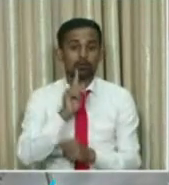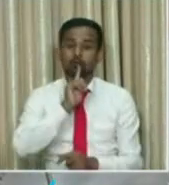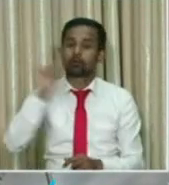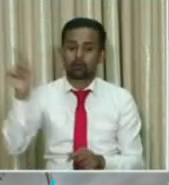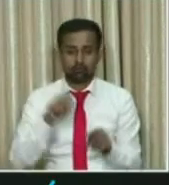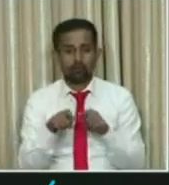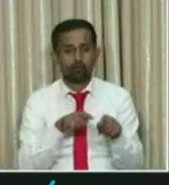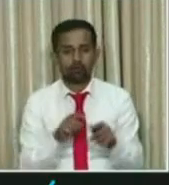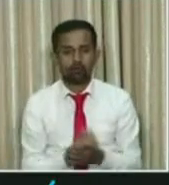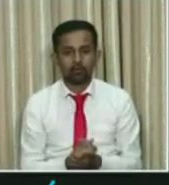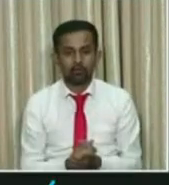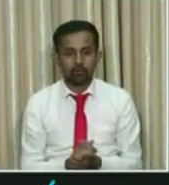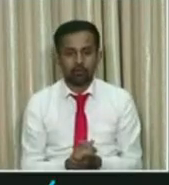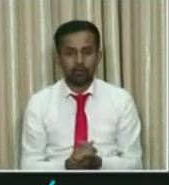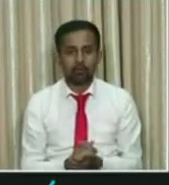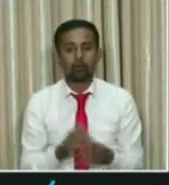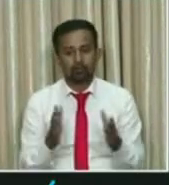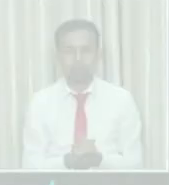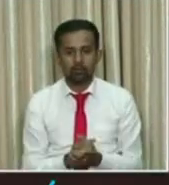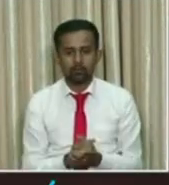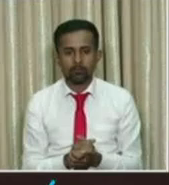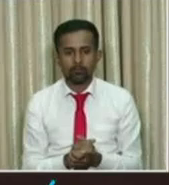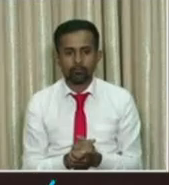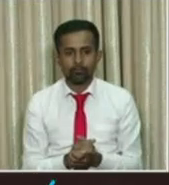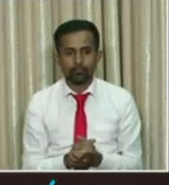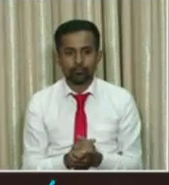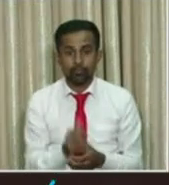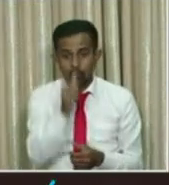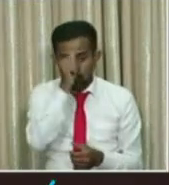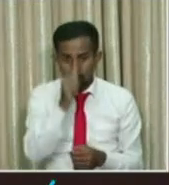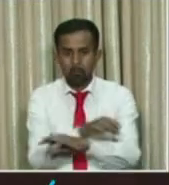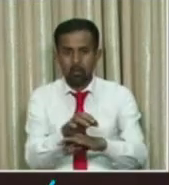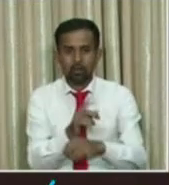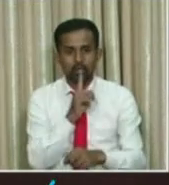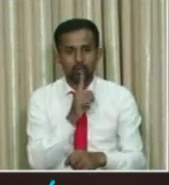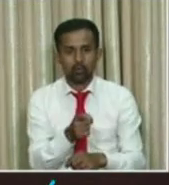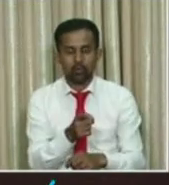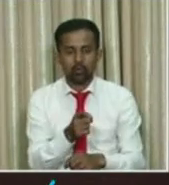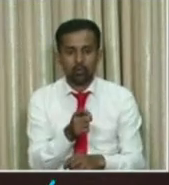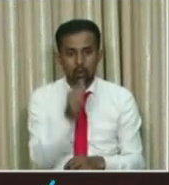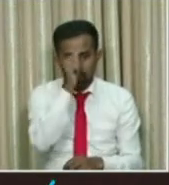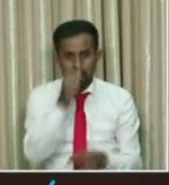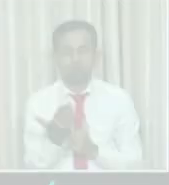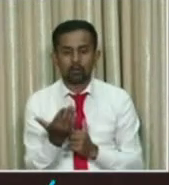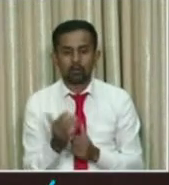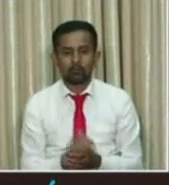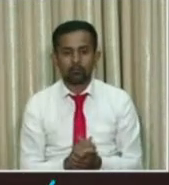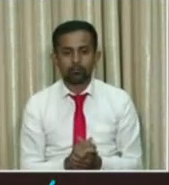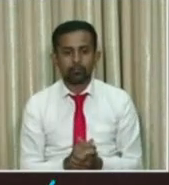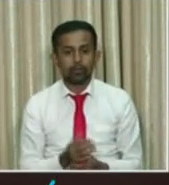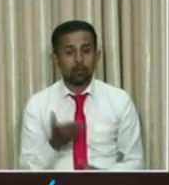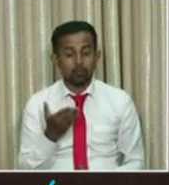විදියට අවසන් වුණා නම් අපි තවත් මොකටද ඔක හොද හොද මඩේ දාන්නේ. මෙතන කුමන්ත්‍රණයක් තිබ්බයි කිව්වට ඒ කුමන්ත්‍රණේ විපක්ෂයෙන් ඇති වෙච්ච එක.